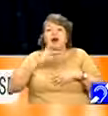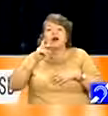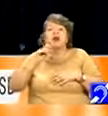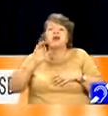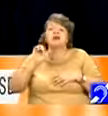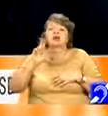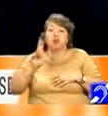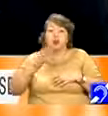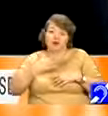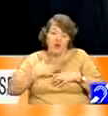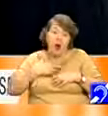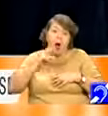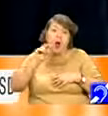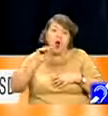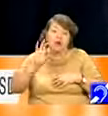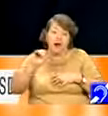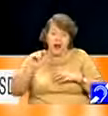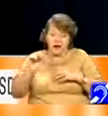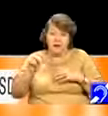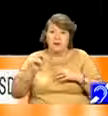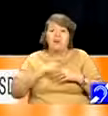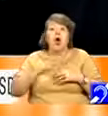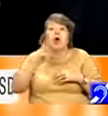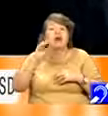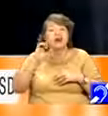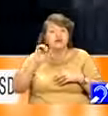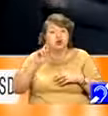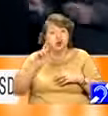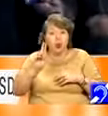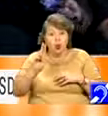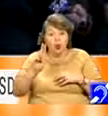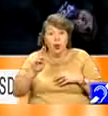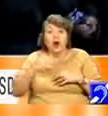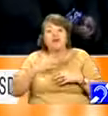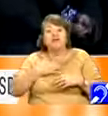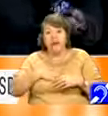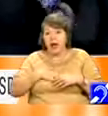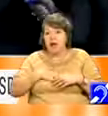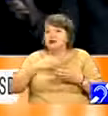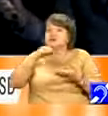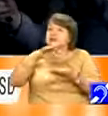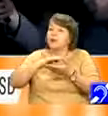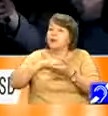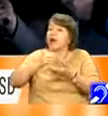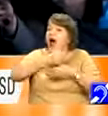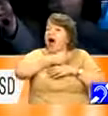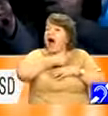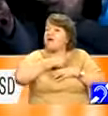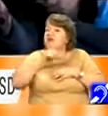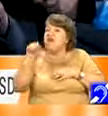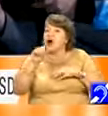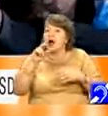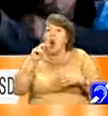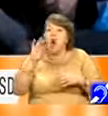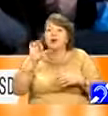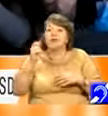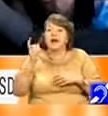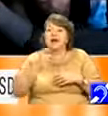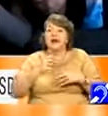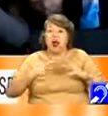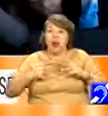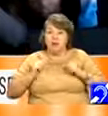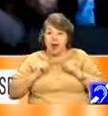în contrapartidă, actualul lider liberal va avea de gând să propună excluderea lui Ludovic Orban din partid, pe motiv